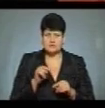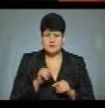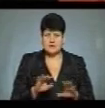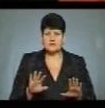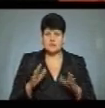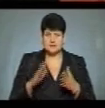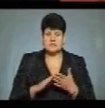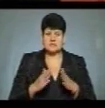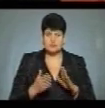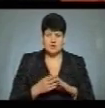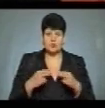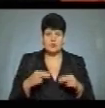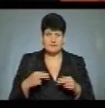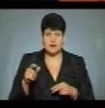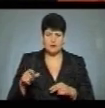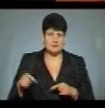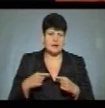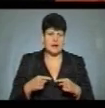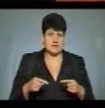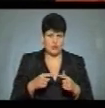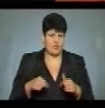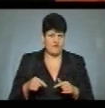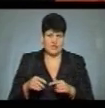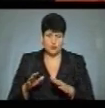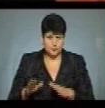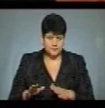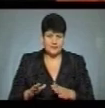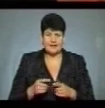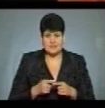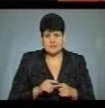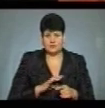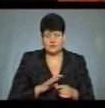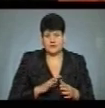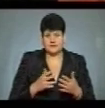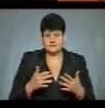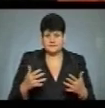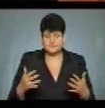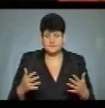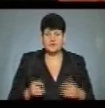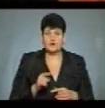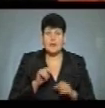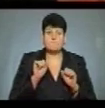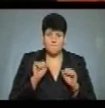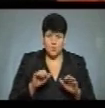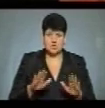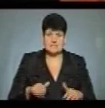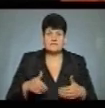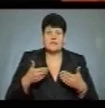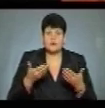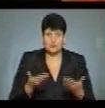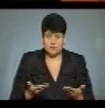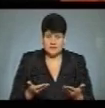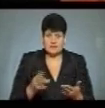трапилася ситуація торгівлі людьми різного виду, як це буває, вона може звернутися